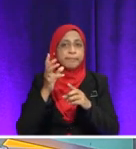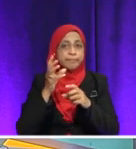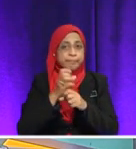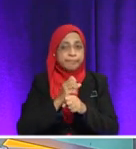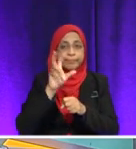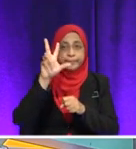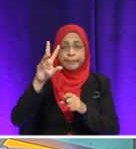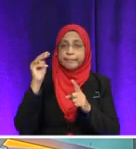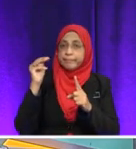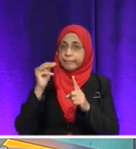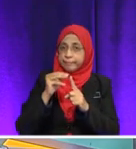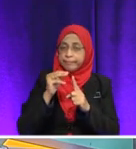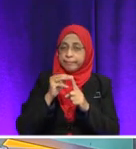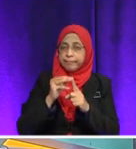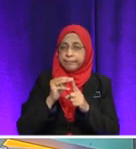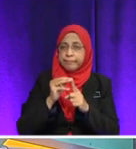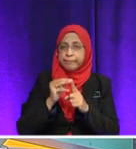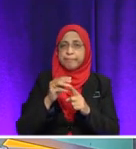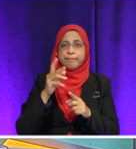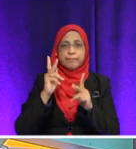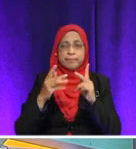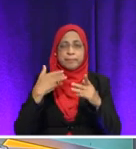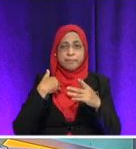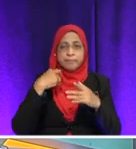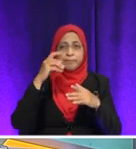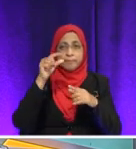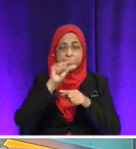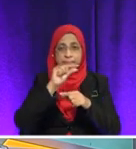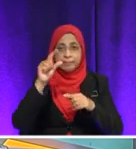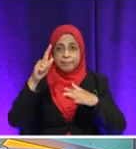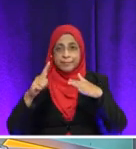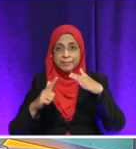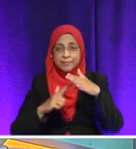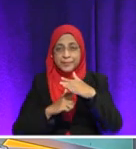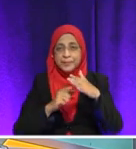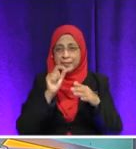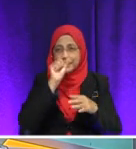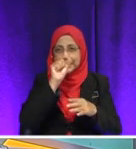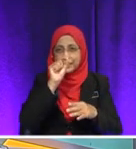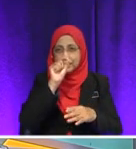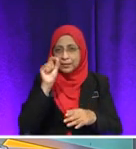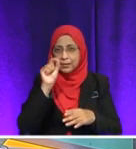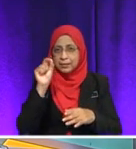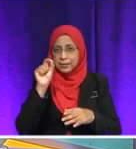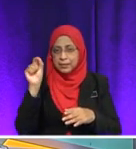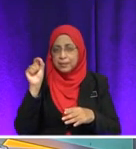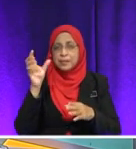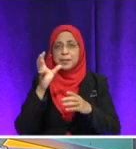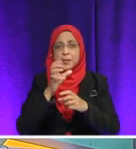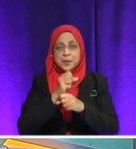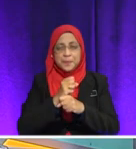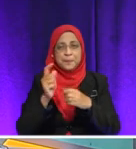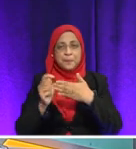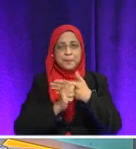pelindung ada di Ekstra 1 Maret soalnya macam ini untuk membantu murid mendapatkan 3